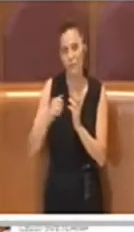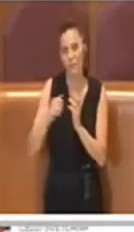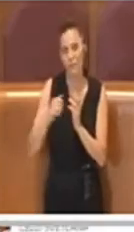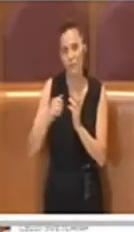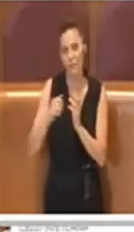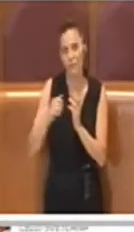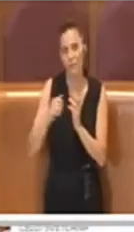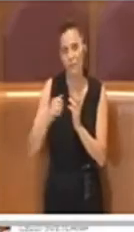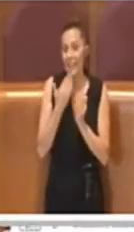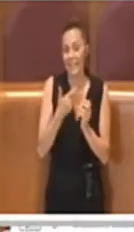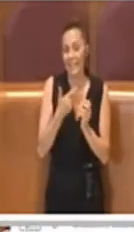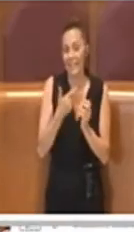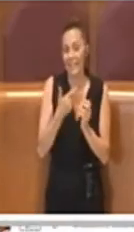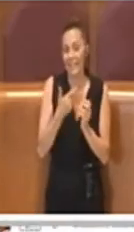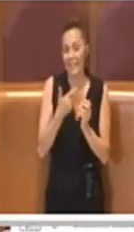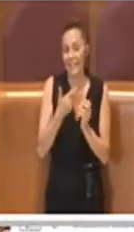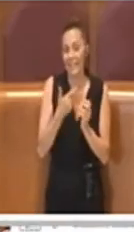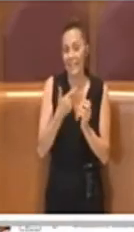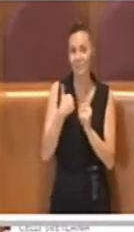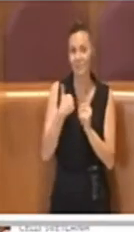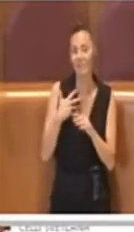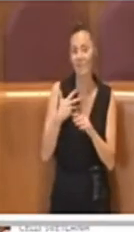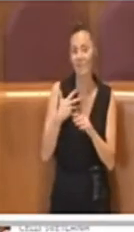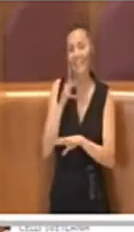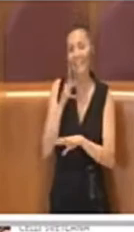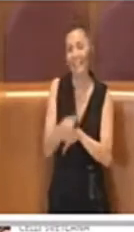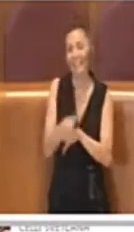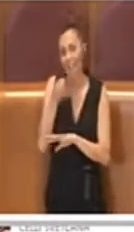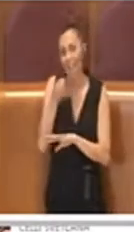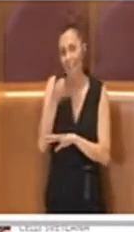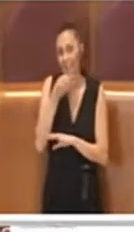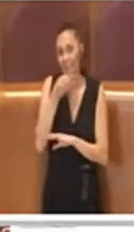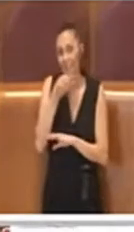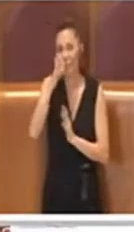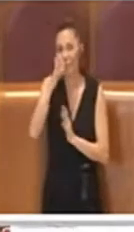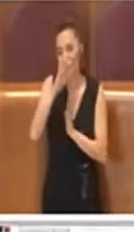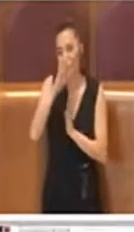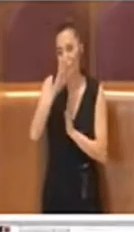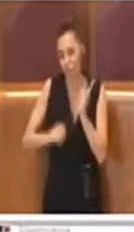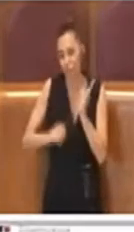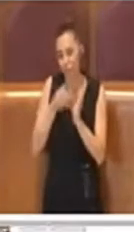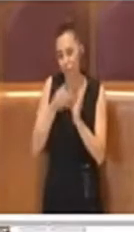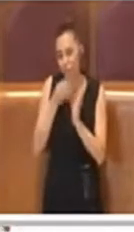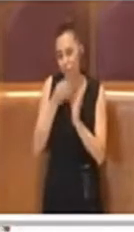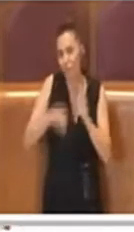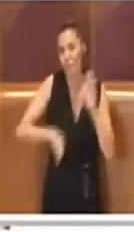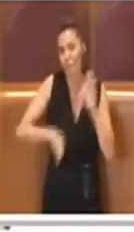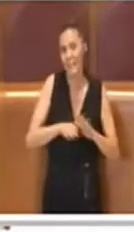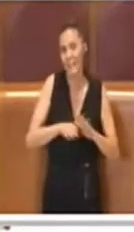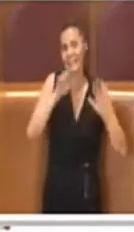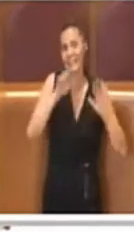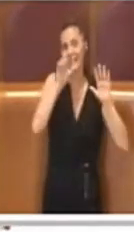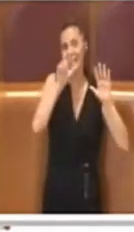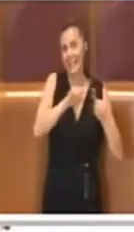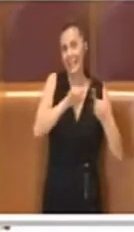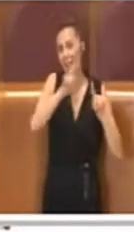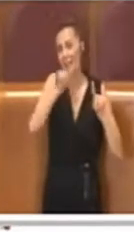Grazie Presidente. Io intendo con il mio intervento illustrare tutti gli emendamenti che vanno dal 7